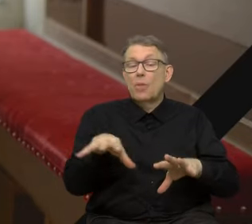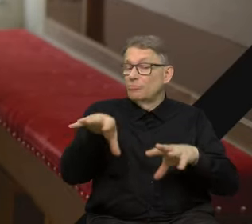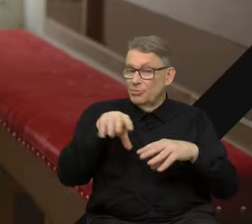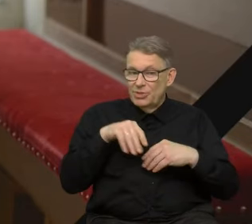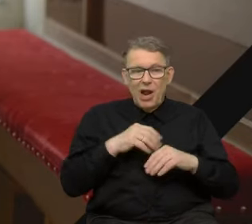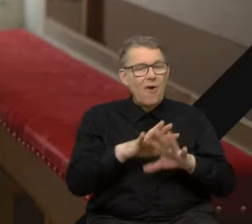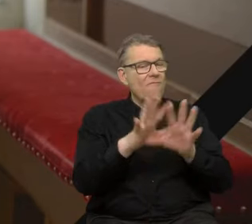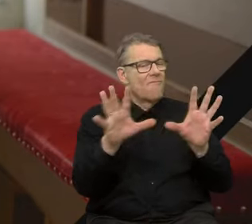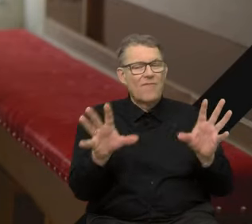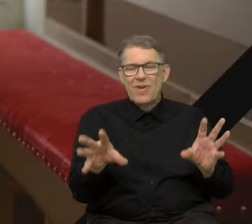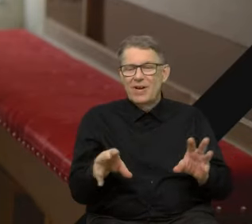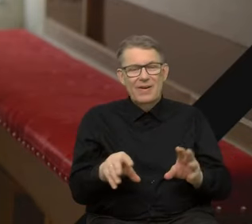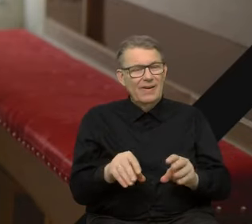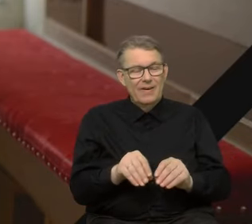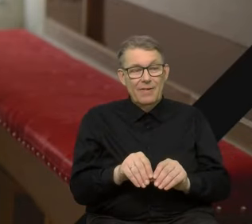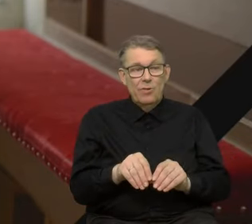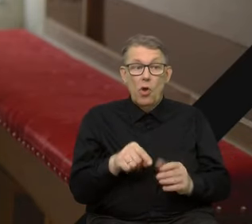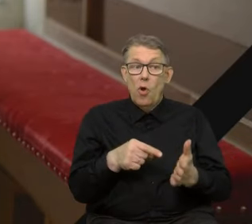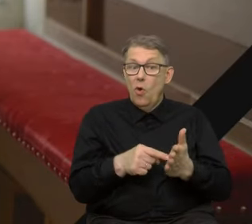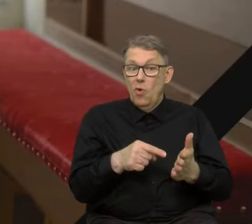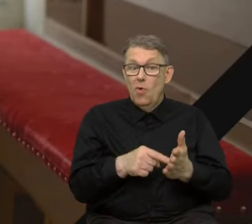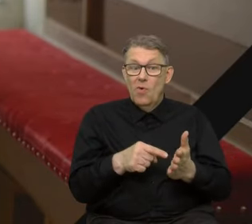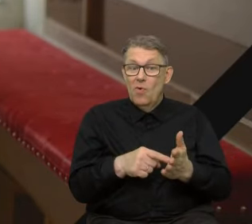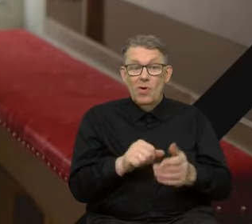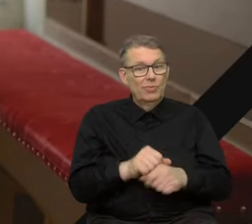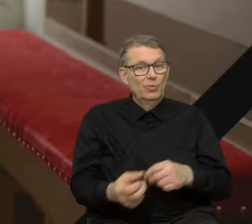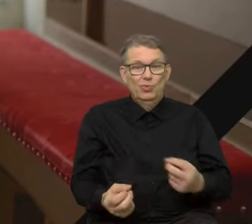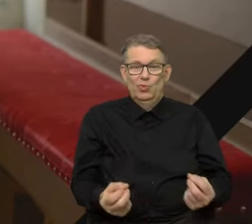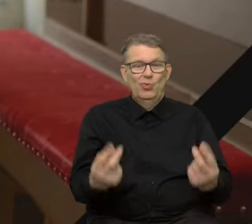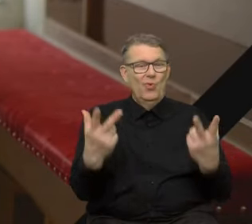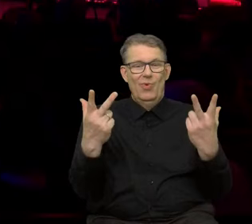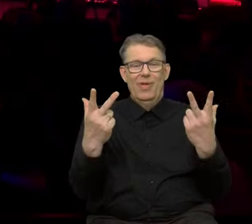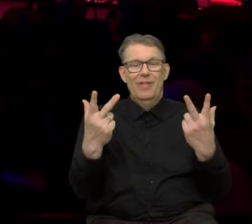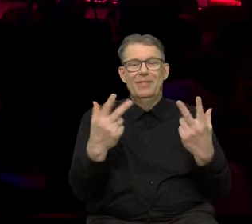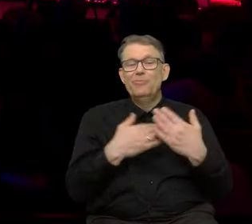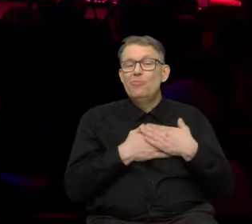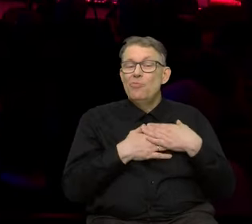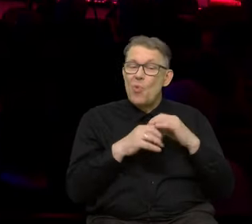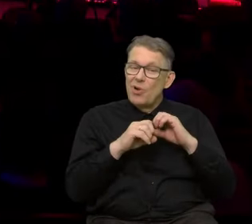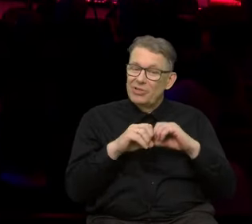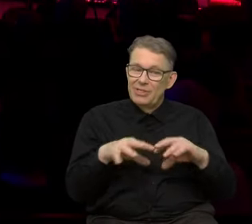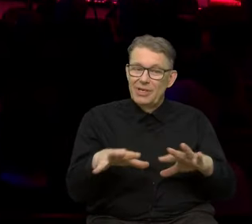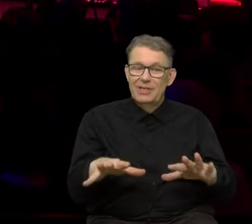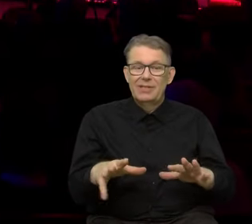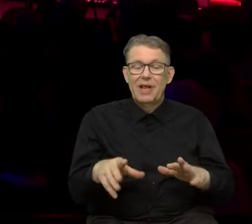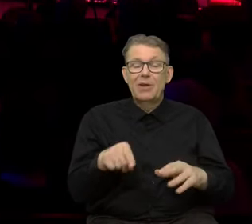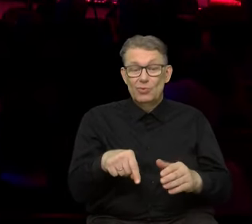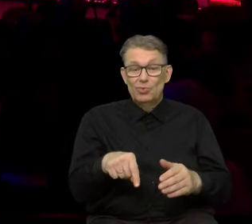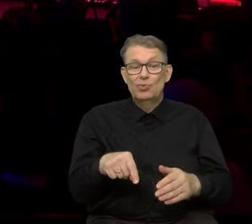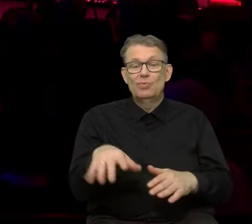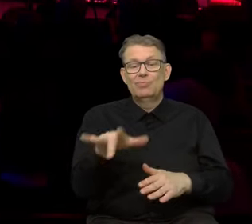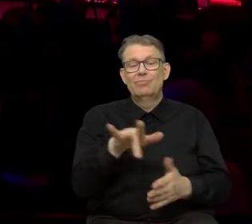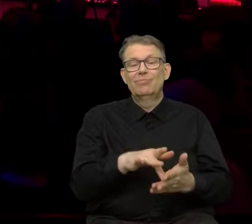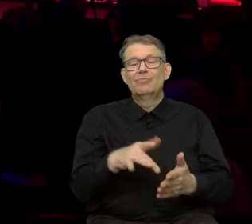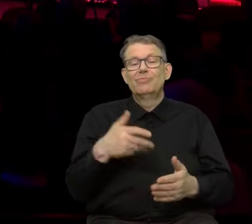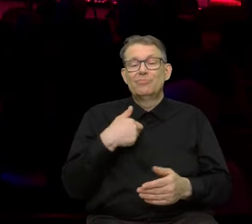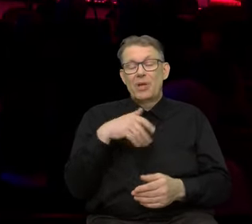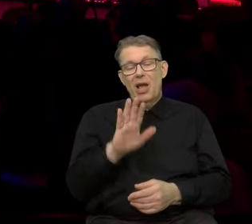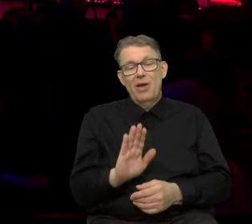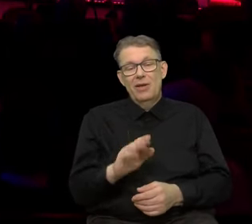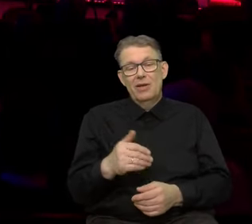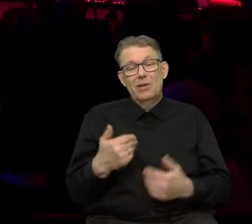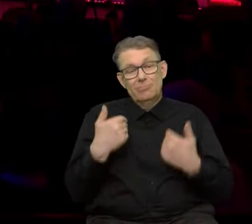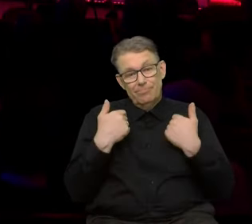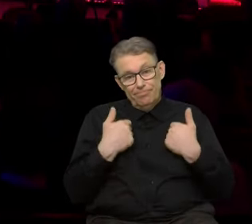przyjętą przez wszystkich, no to jest cud miłosierdzia Białymstoku. Ja